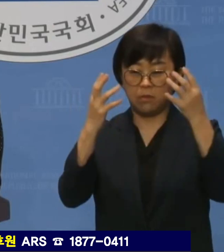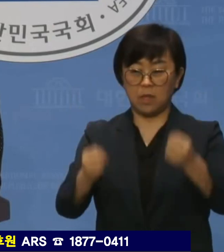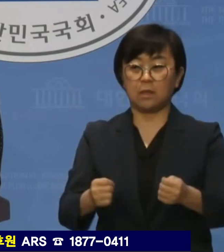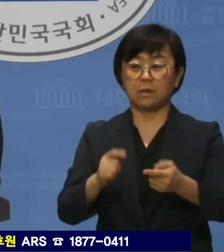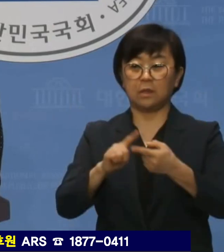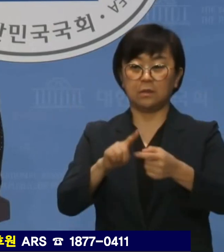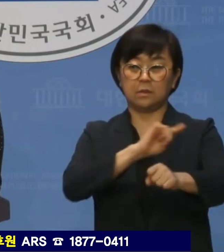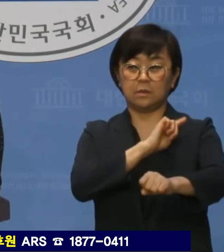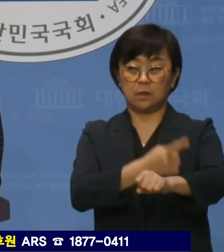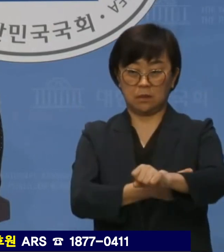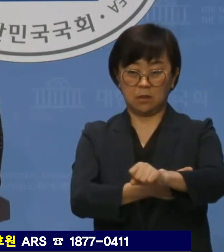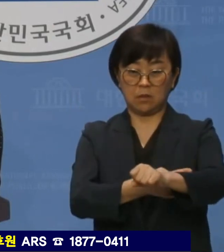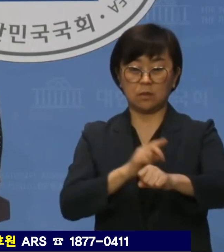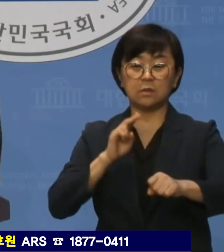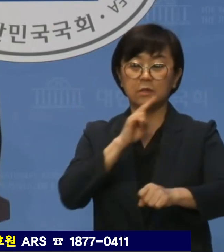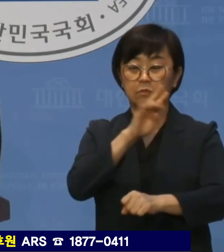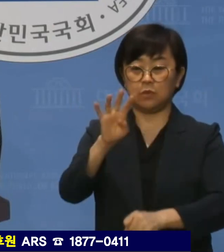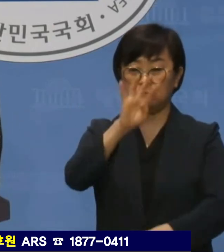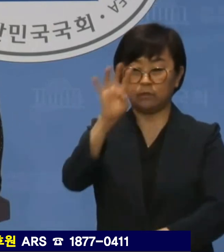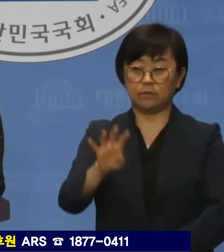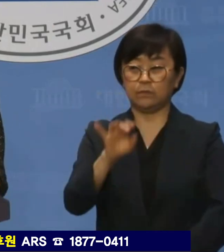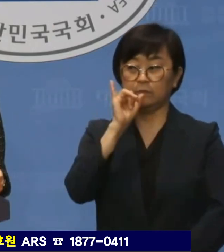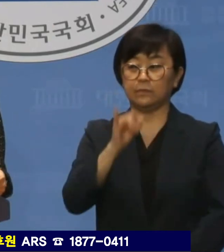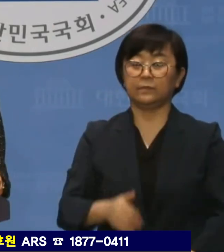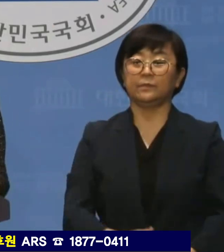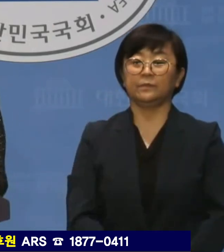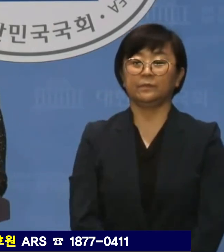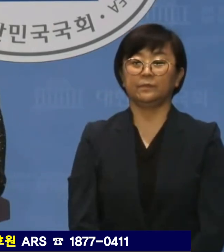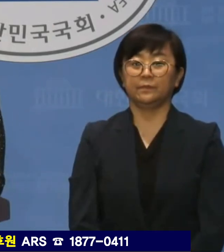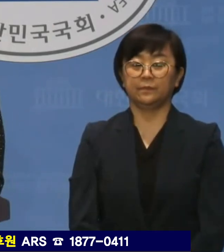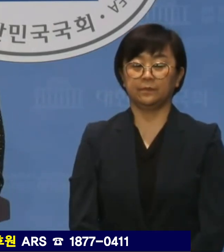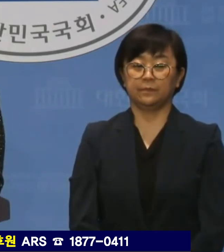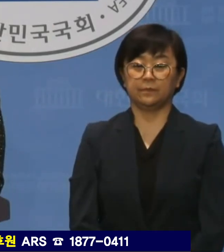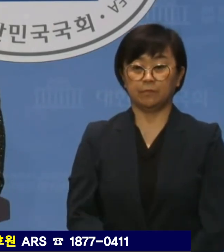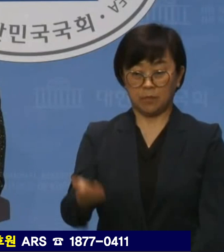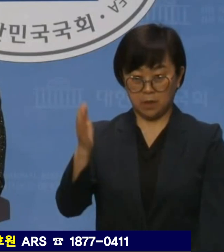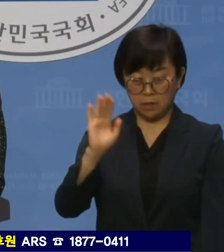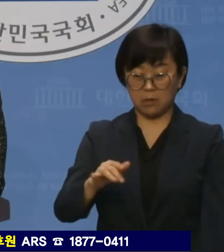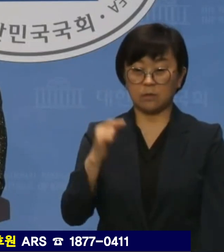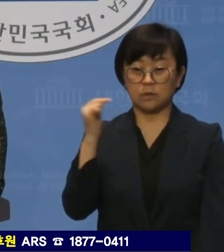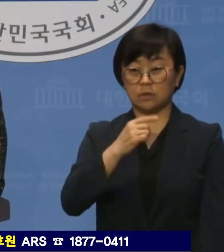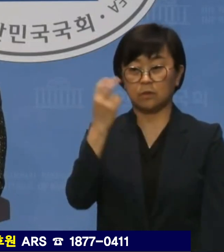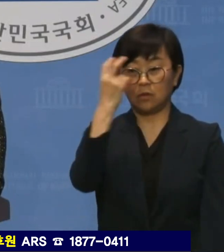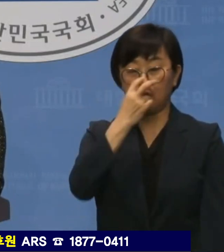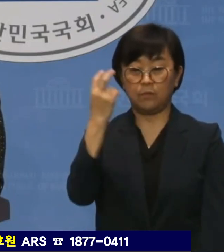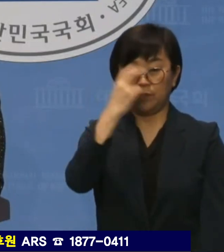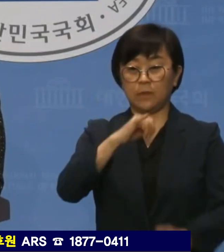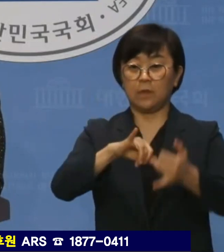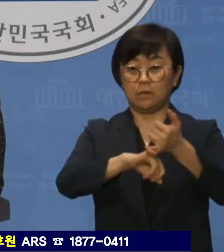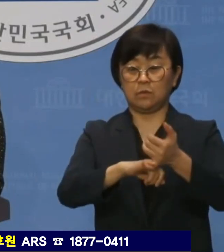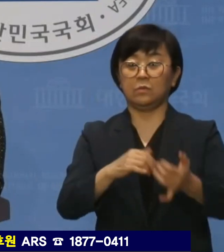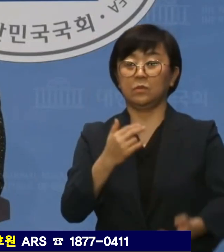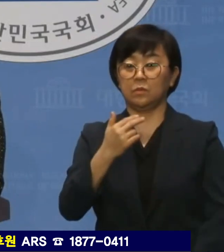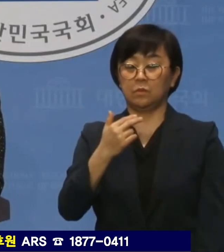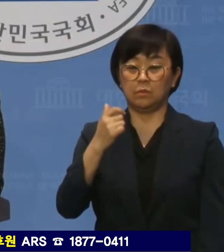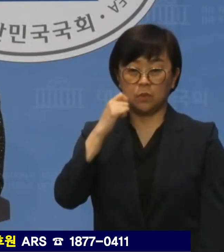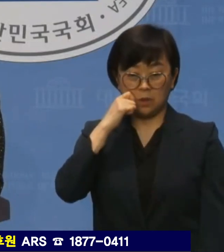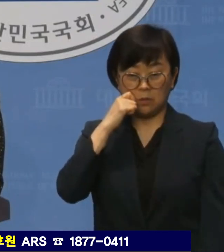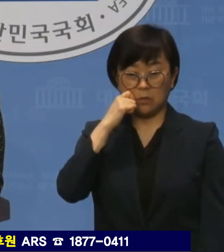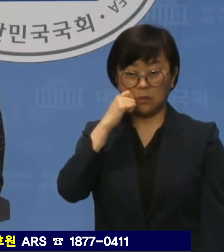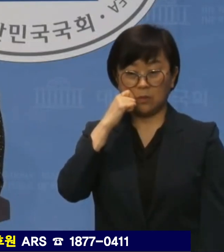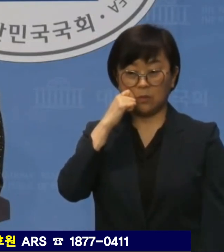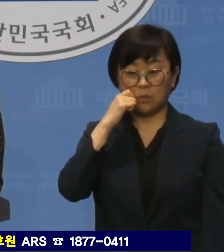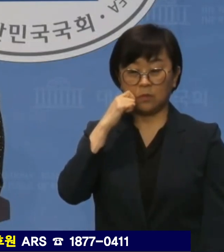그 자격을 의문받고 있습니다. 그런데도 철저한 검증을 약속하지는 못할